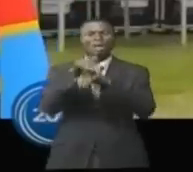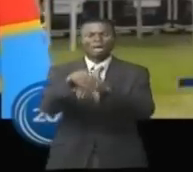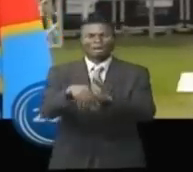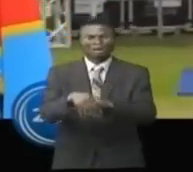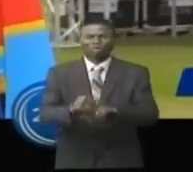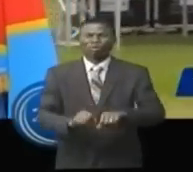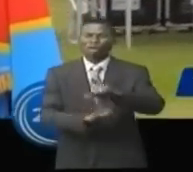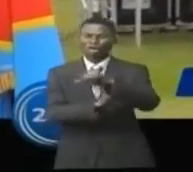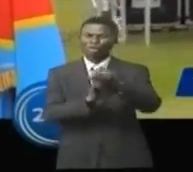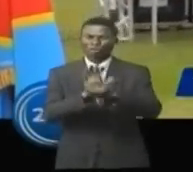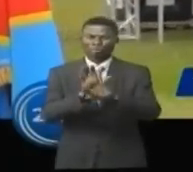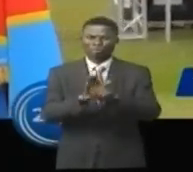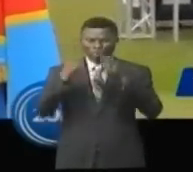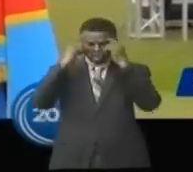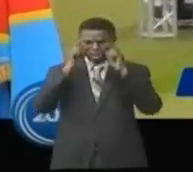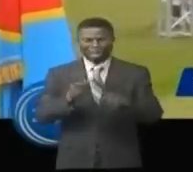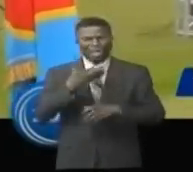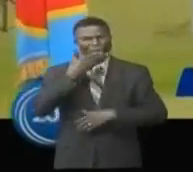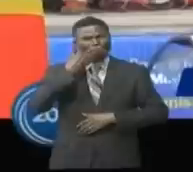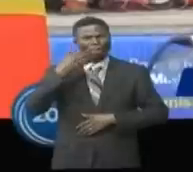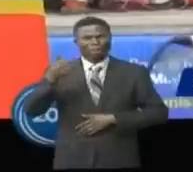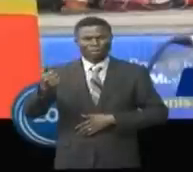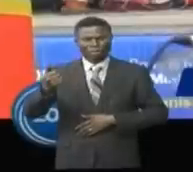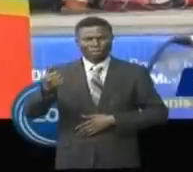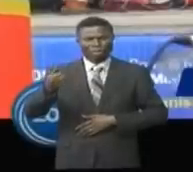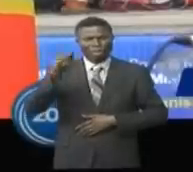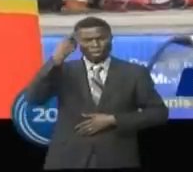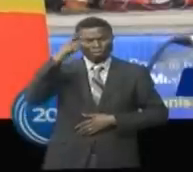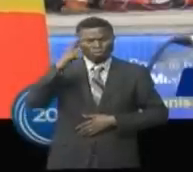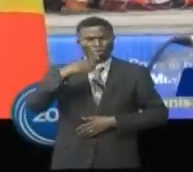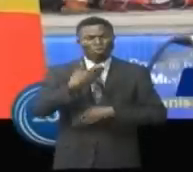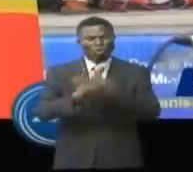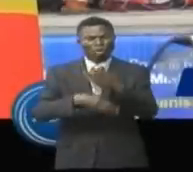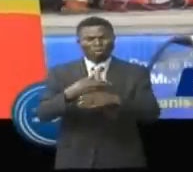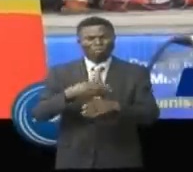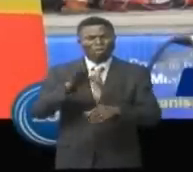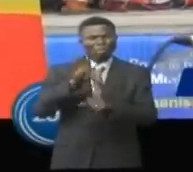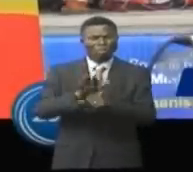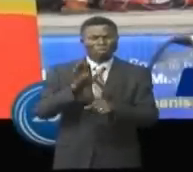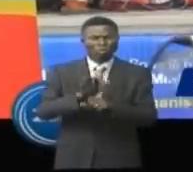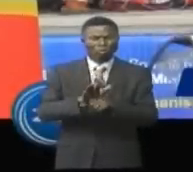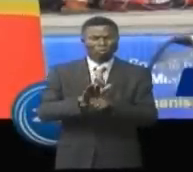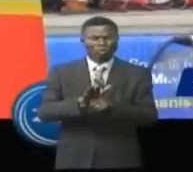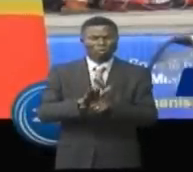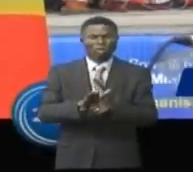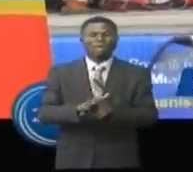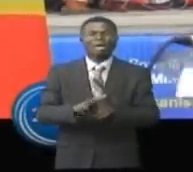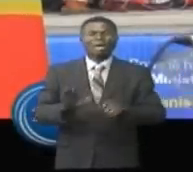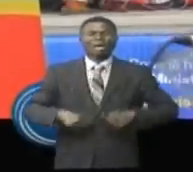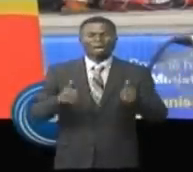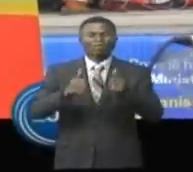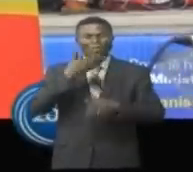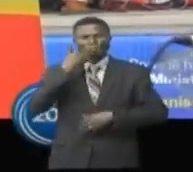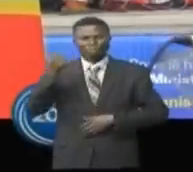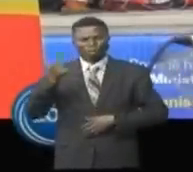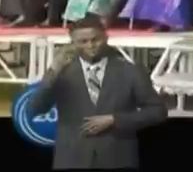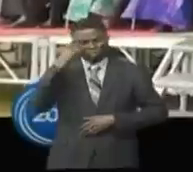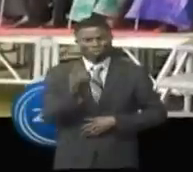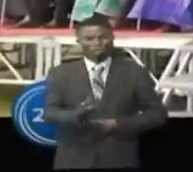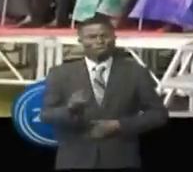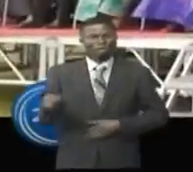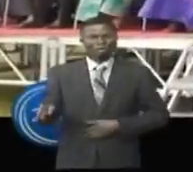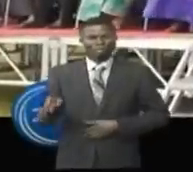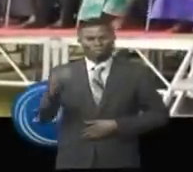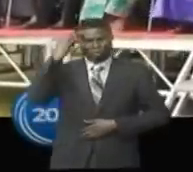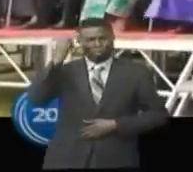à prendre des mesures appropriées afin d'assurer davantage le mieux-être à l'enfant. La